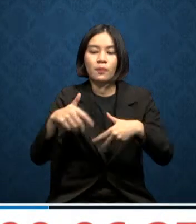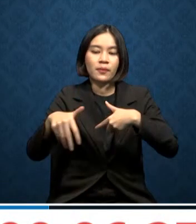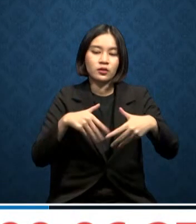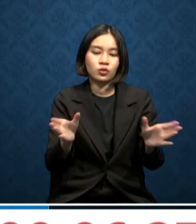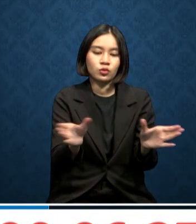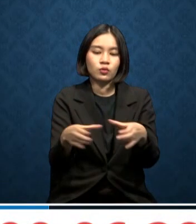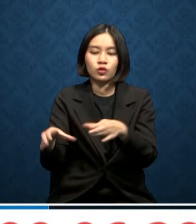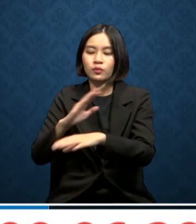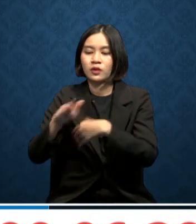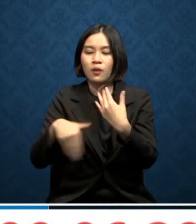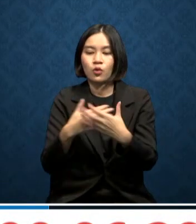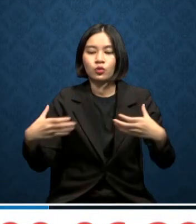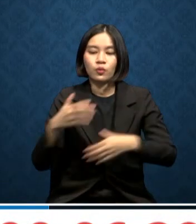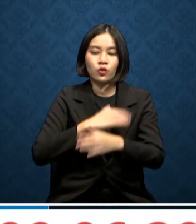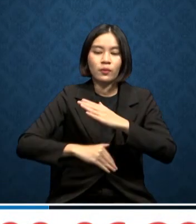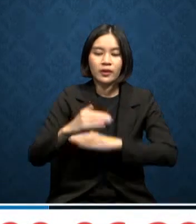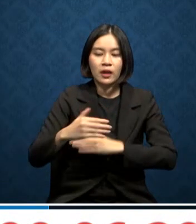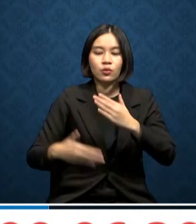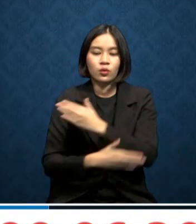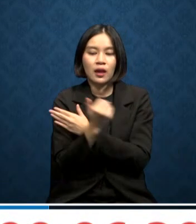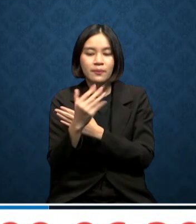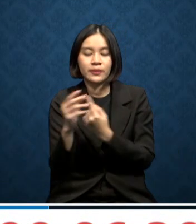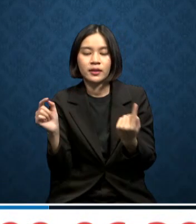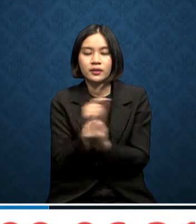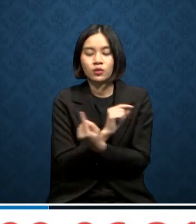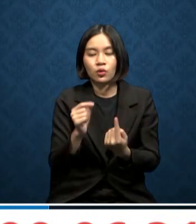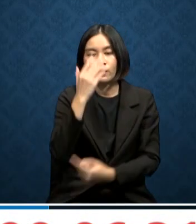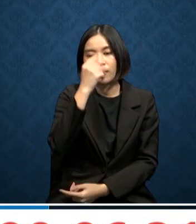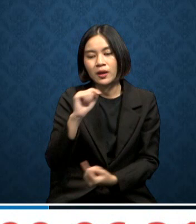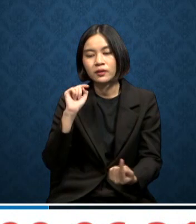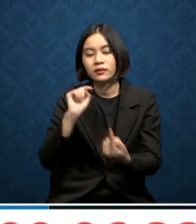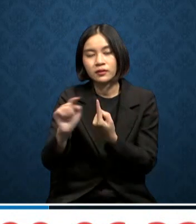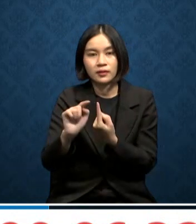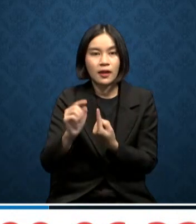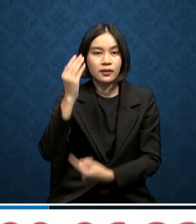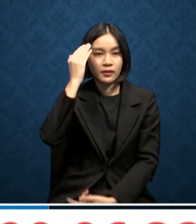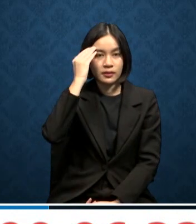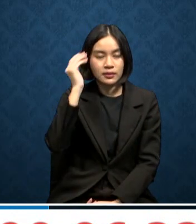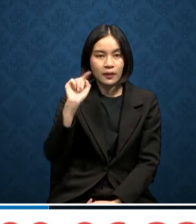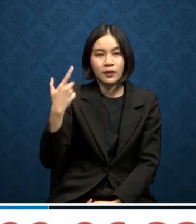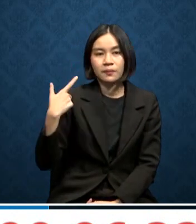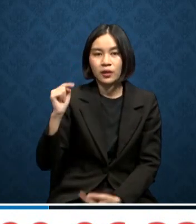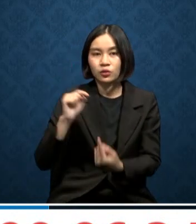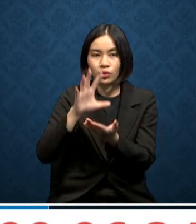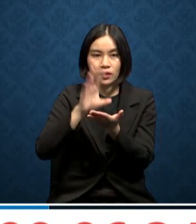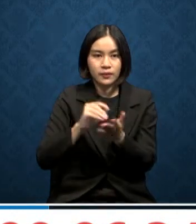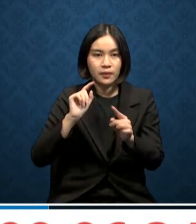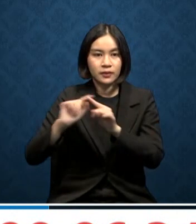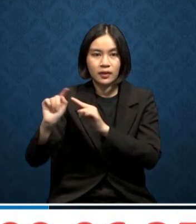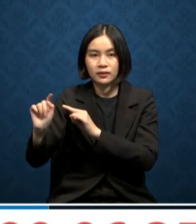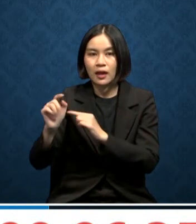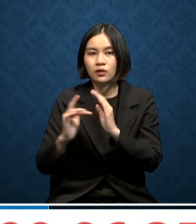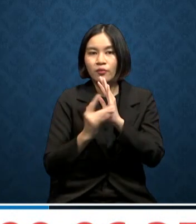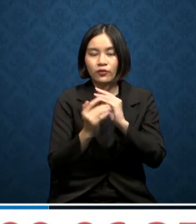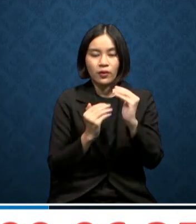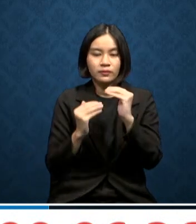กลุ่มคนพิการและผดโอกาสทางสังคมใหสามารถเข้าถึงรับรู้และใช้ประโยชนจากข้อมูลขาวสารในโทเซ้